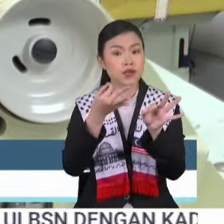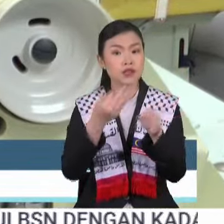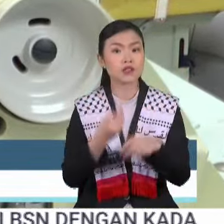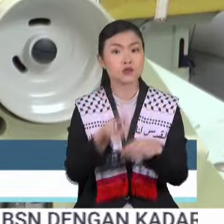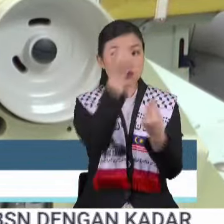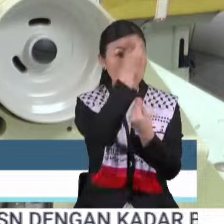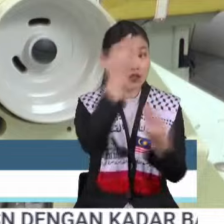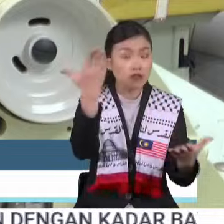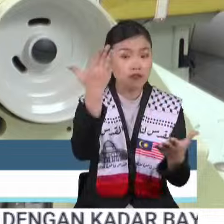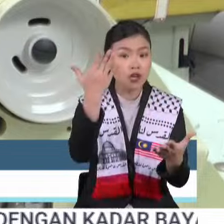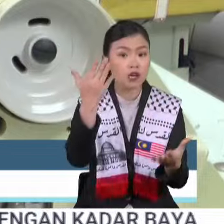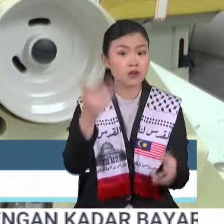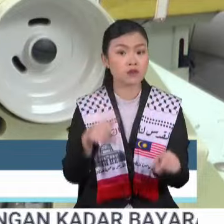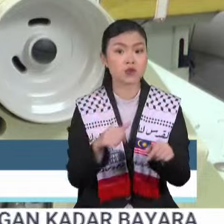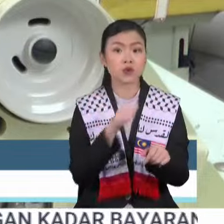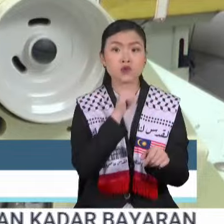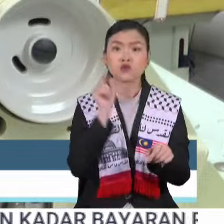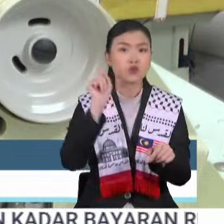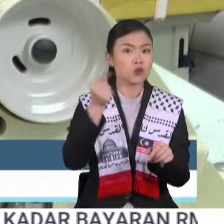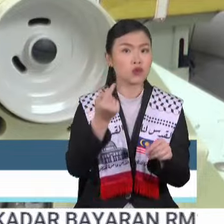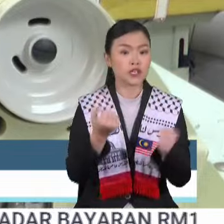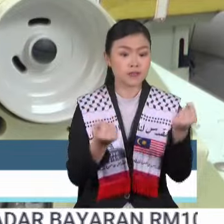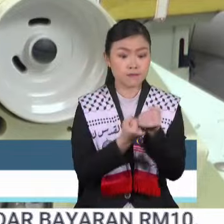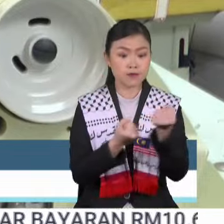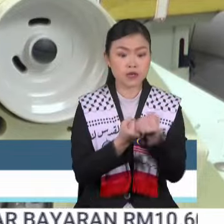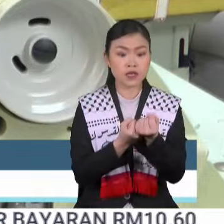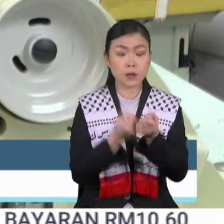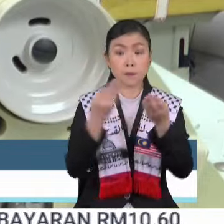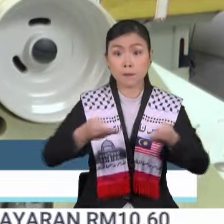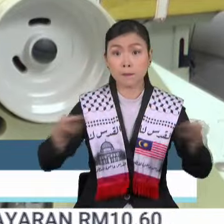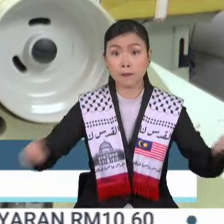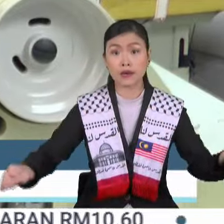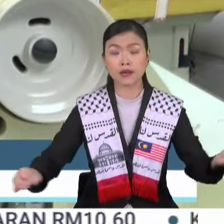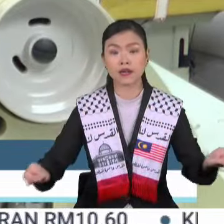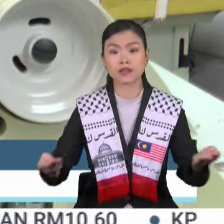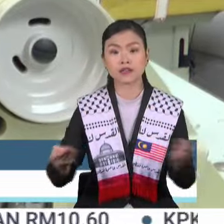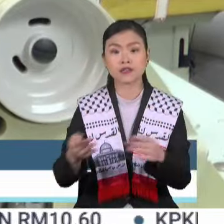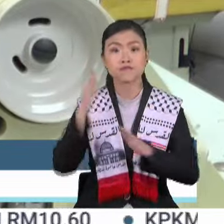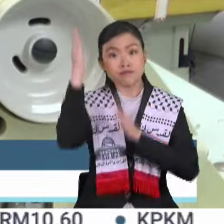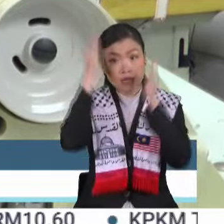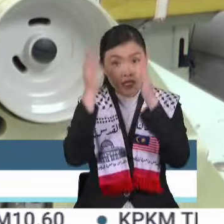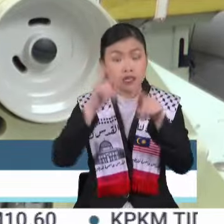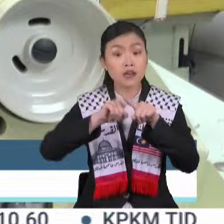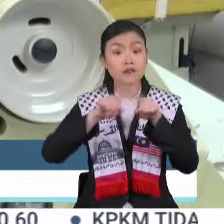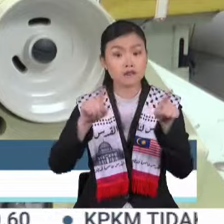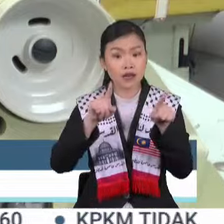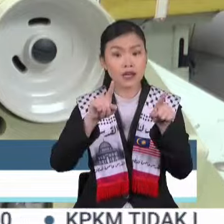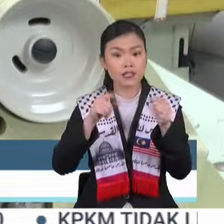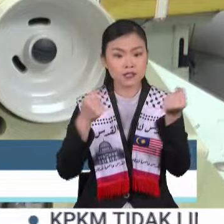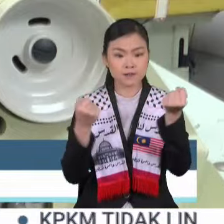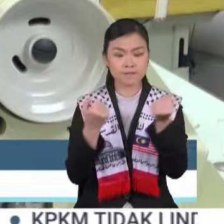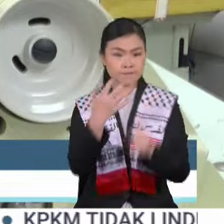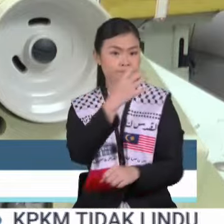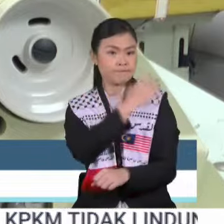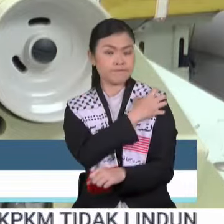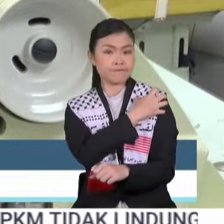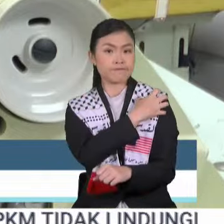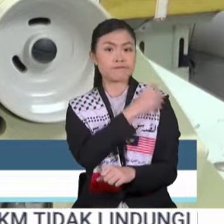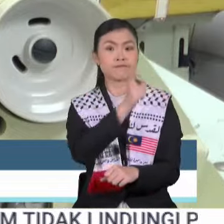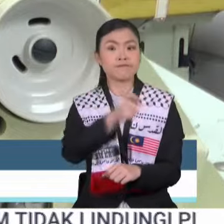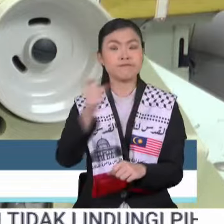tahu mereka bukan sahaja menyokong produk kraft buatan tempatan, malah turut memperkasakan